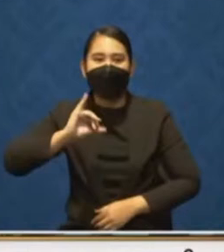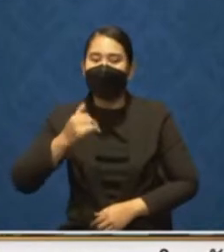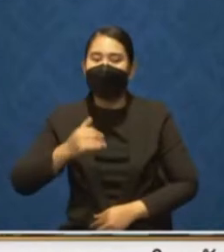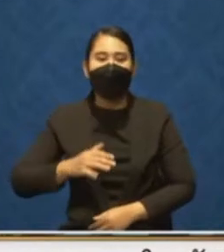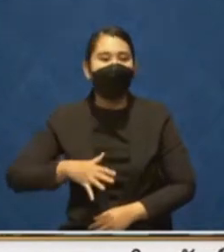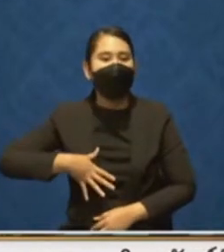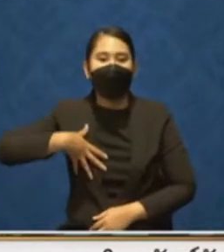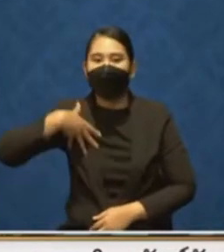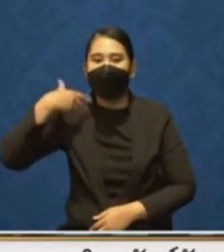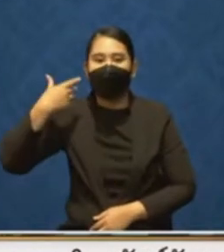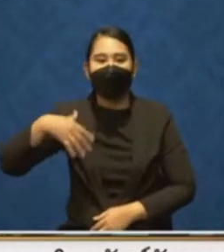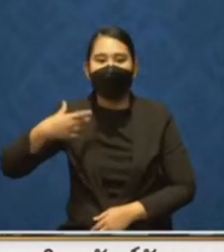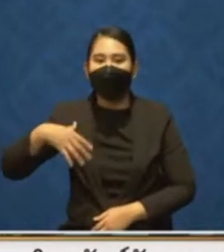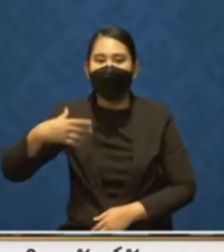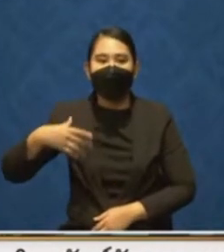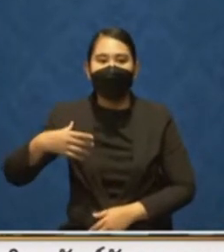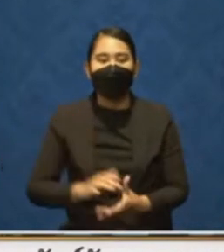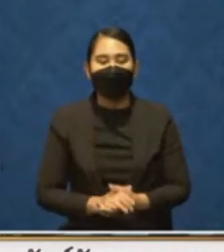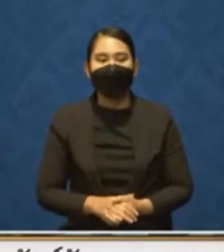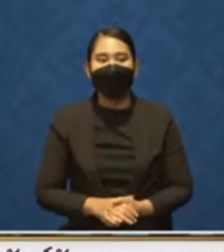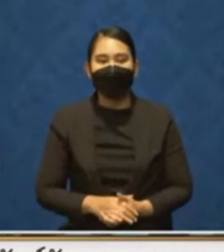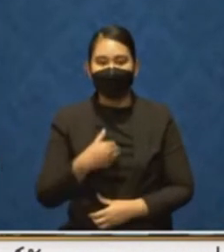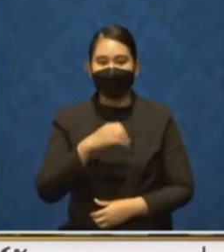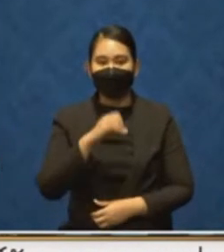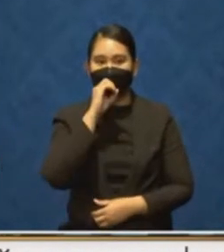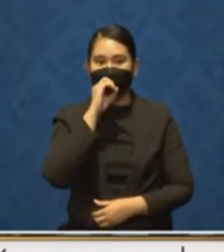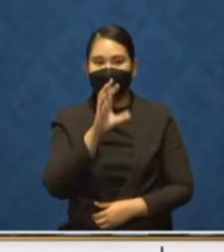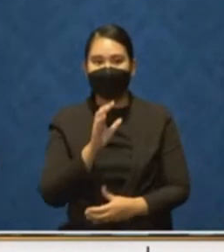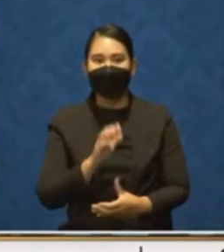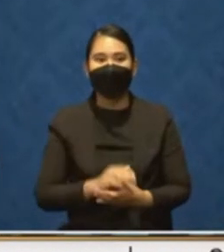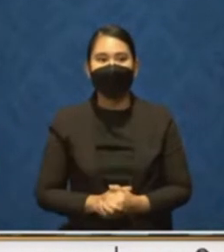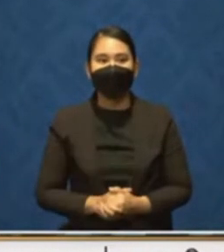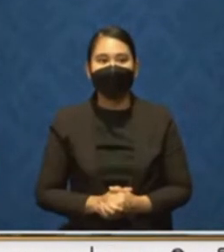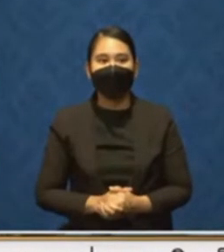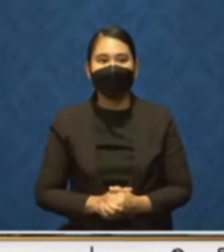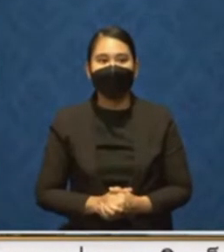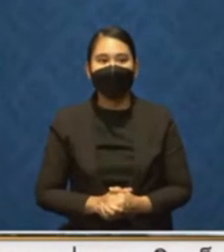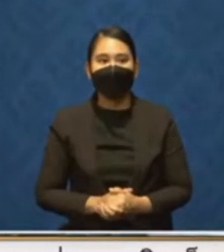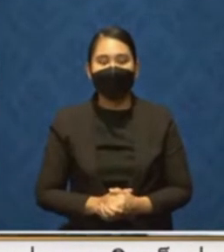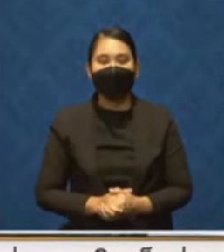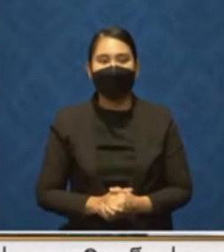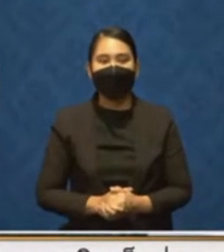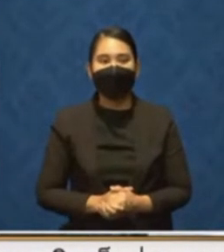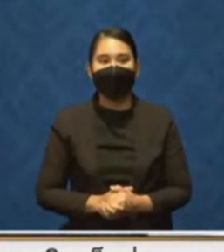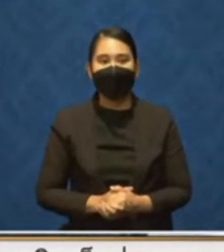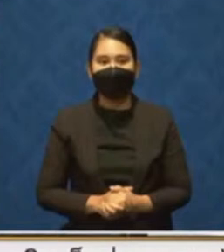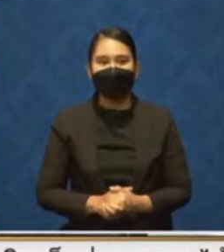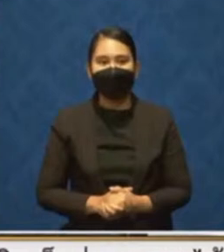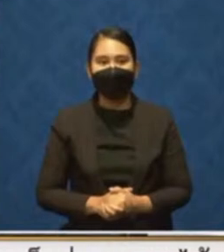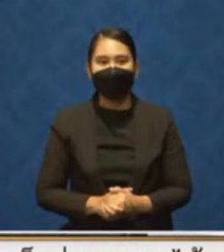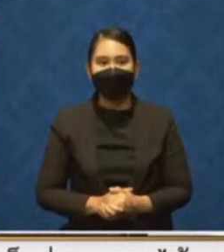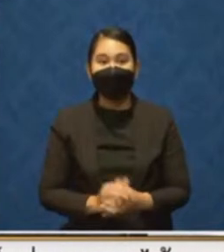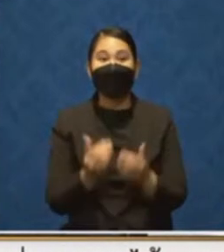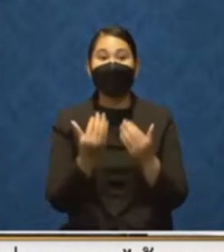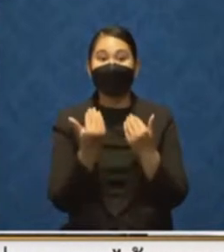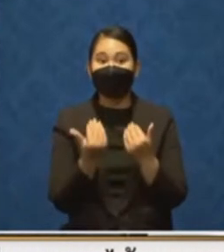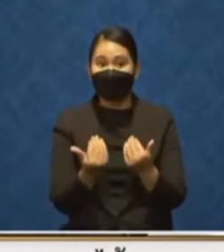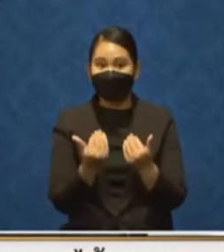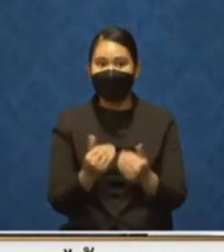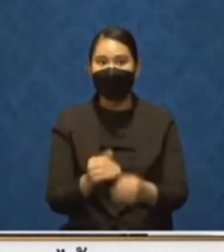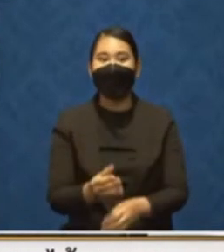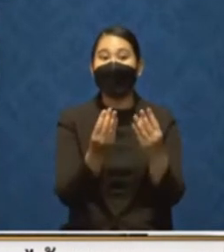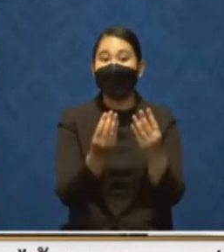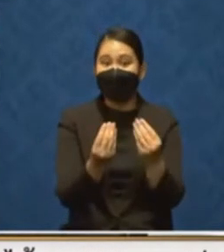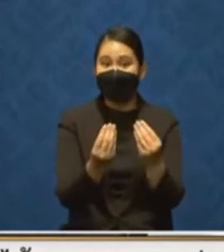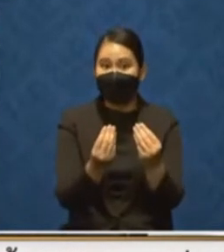เกินคนที่ก่อตั้งประธานแบบนี้ครับว่าใน EPดังต่อไปนี้เนี่ยนะครับดินน้ำ